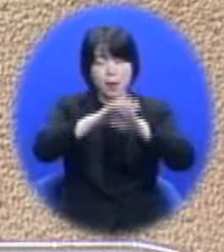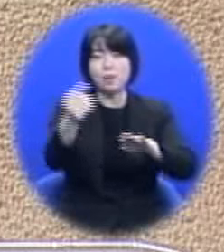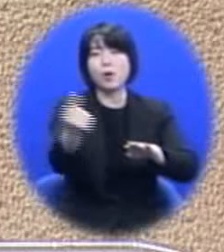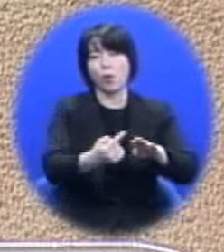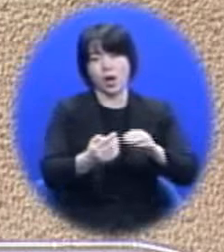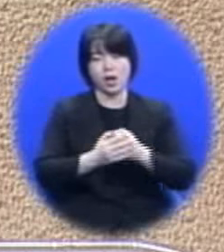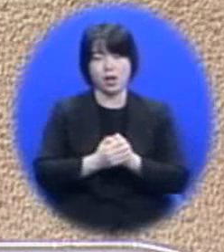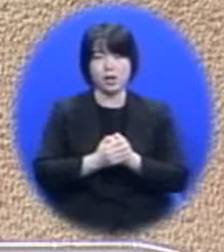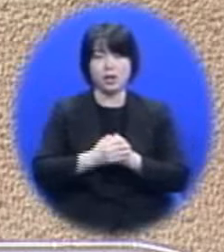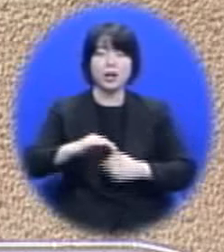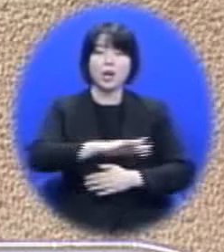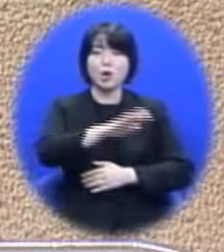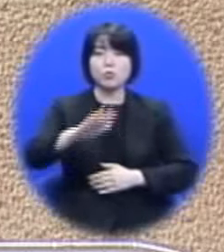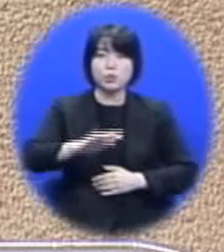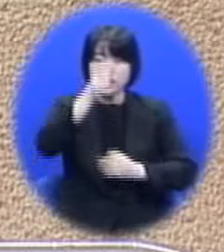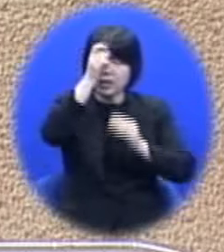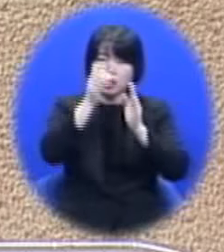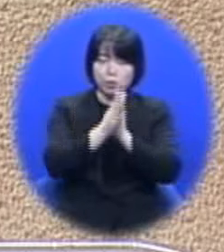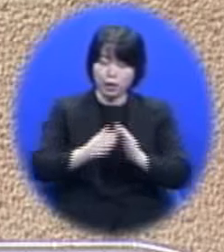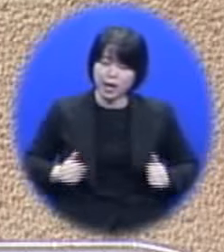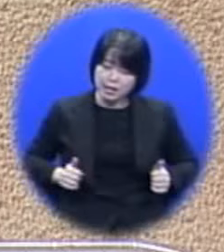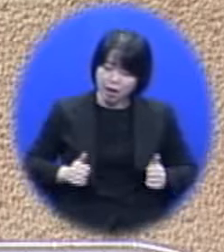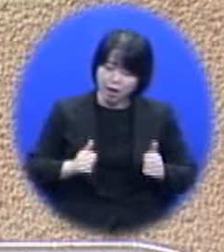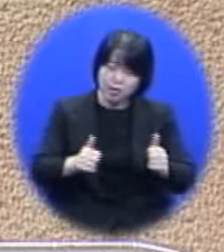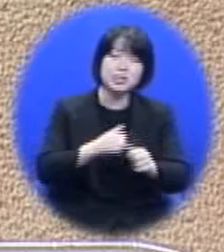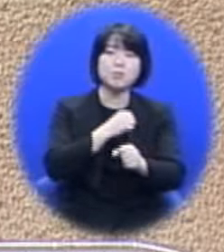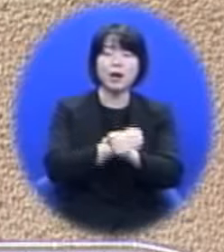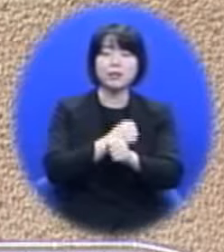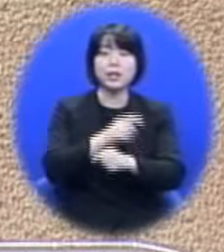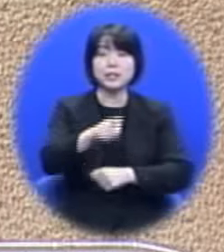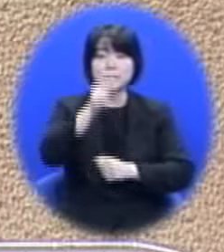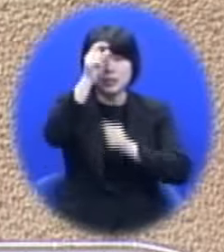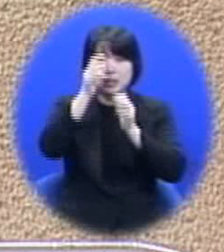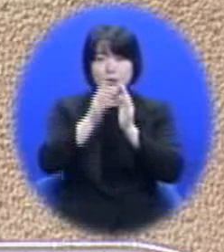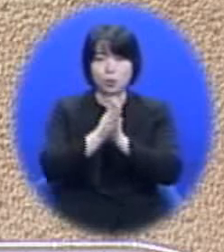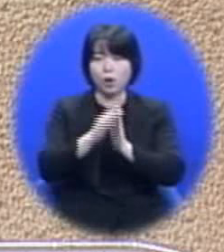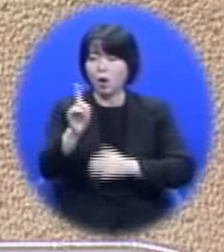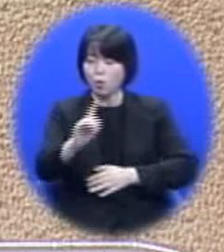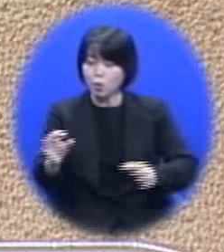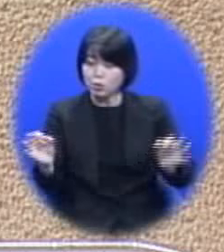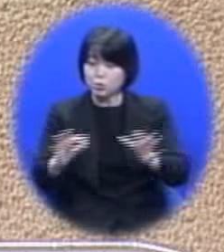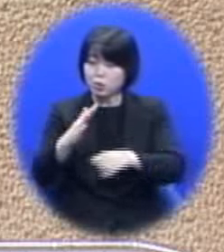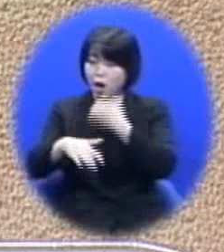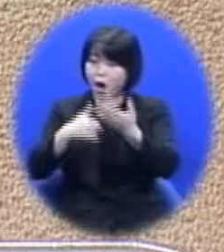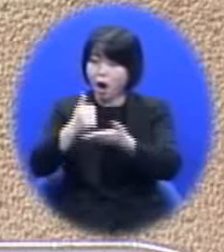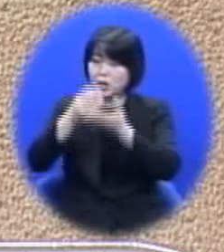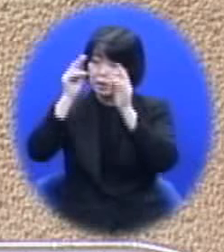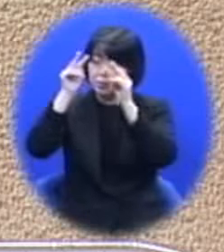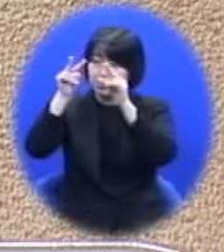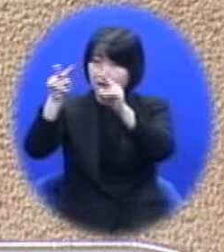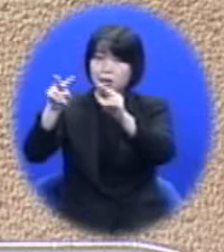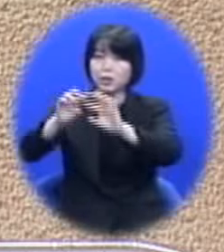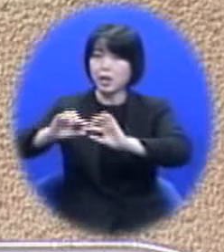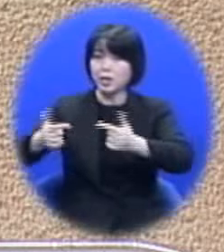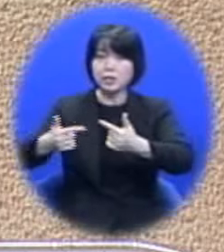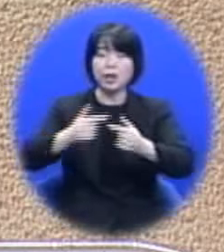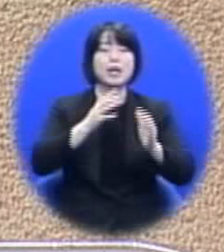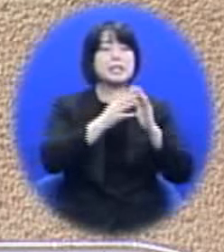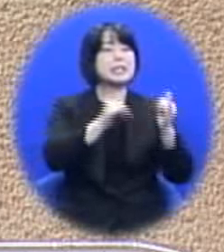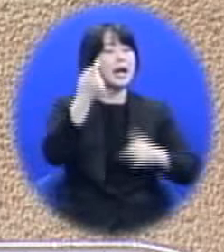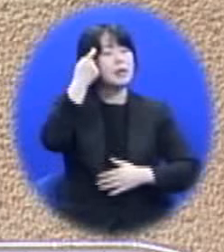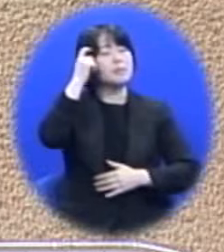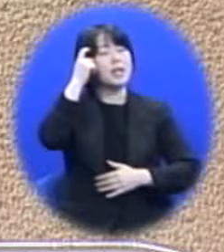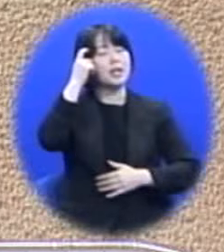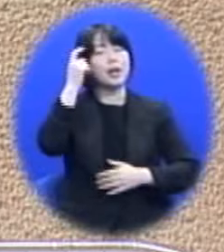우리 기도가 열심으로 기도한다는 우리 기도가 어느 순간에 하나님을 바라보기보다는 사람 의식하는